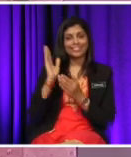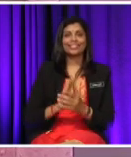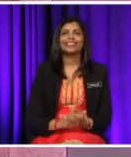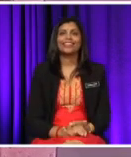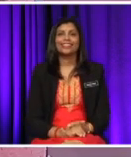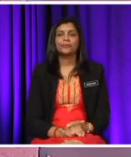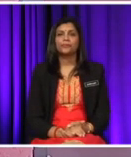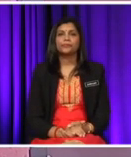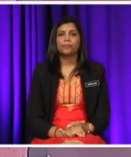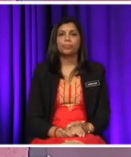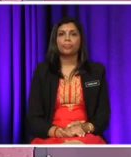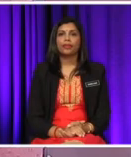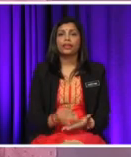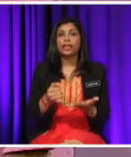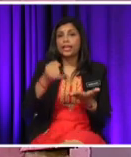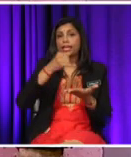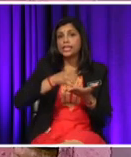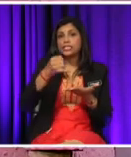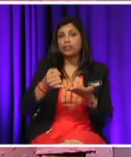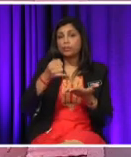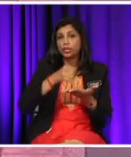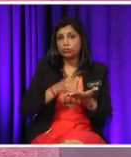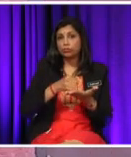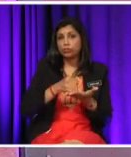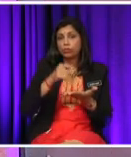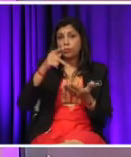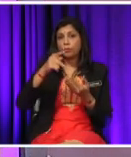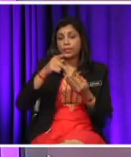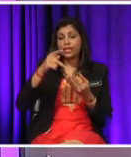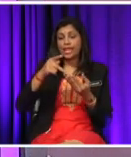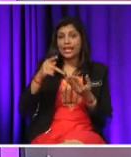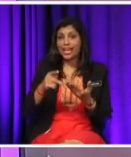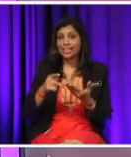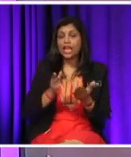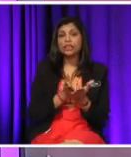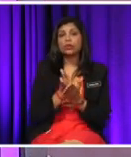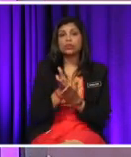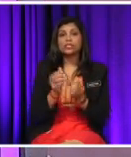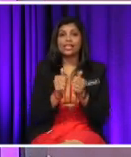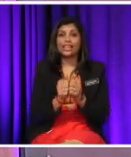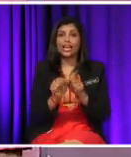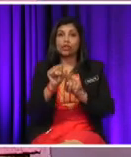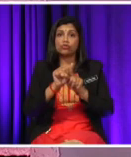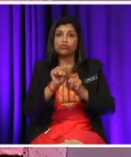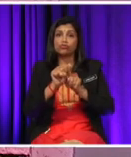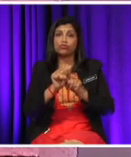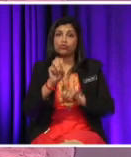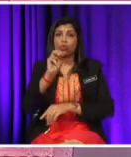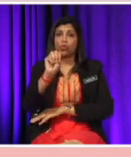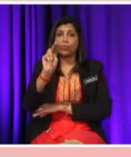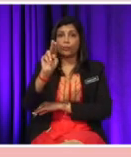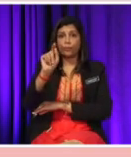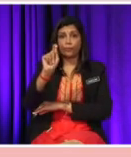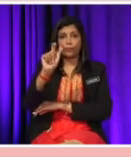bagi suatu gas bergizim tetap pada tekanan jadi tekanan males jadi eee di sini